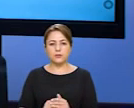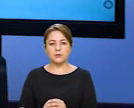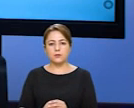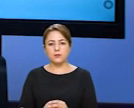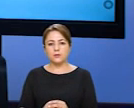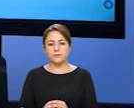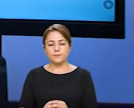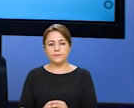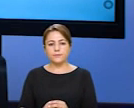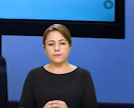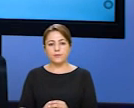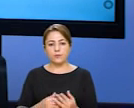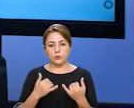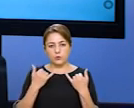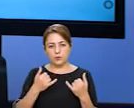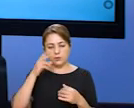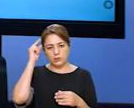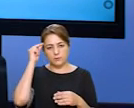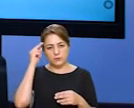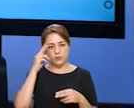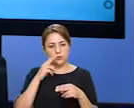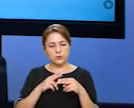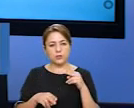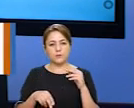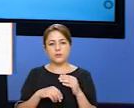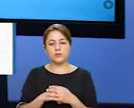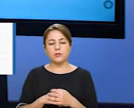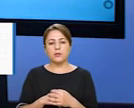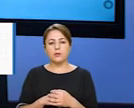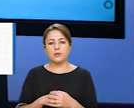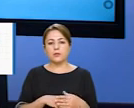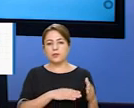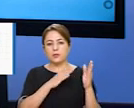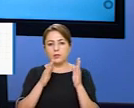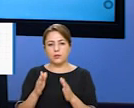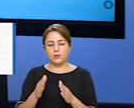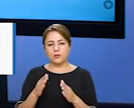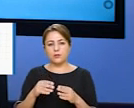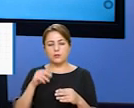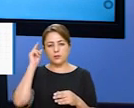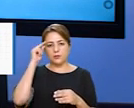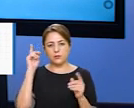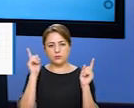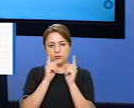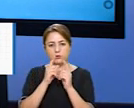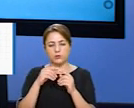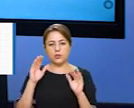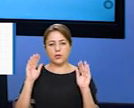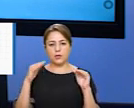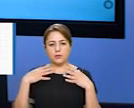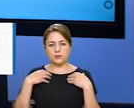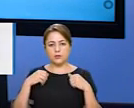қиналмайсыз. Шу білан, бүгінгі дарсымызны якулаймыз, кейінгі дарсларда сіз білан көрішкінші,